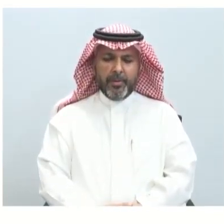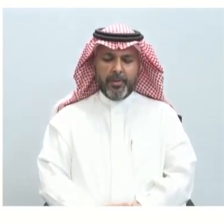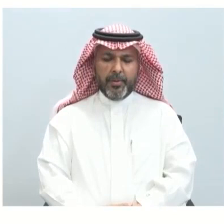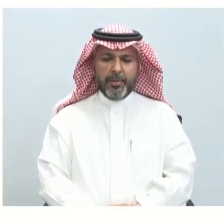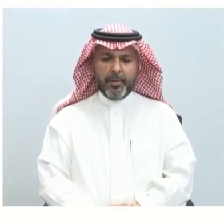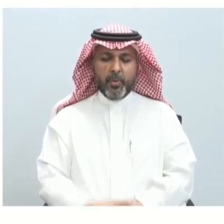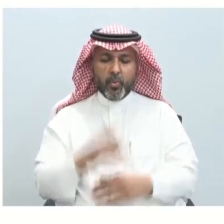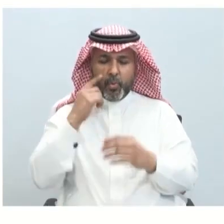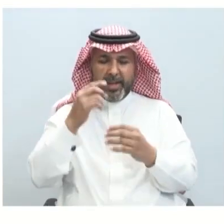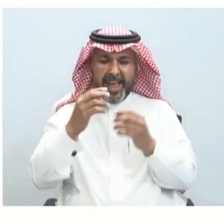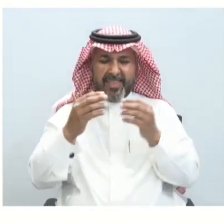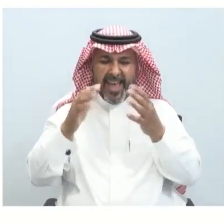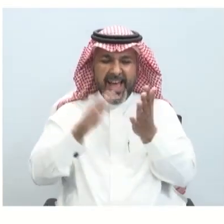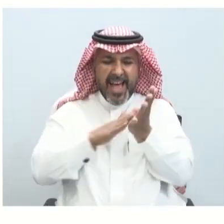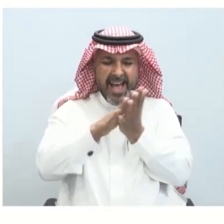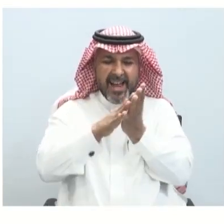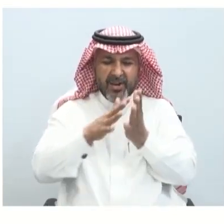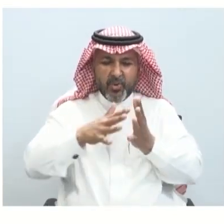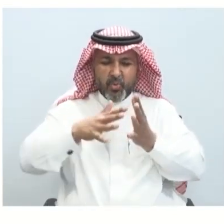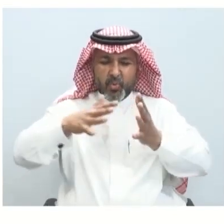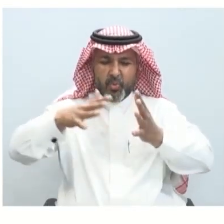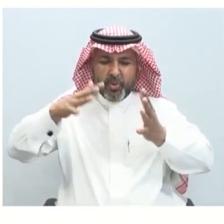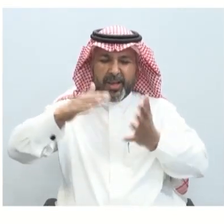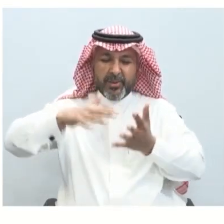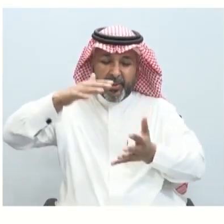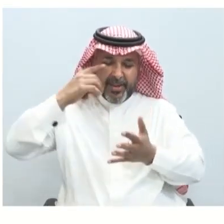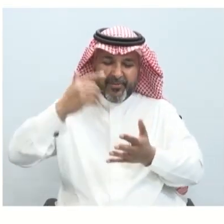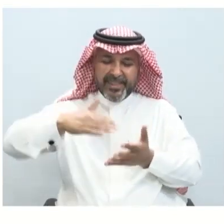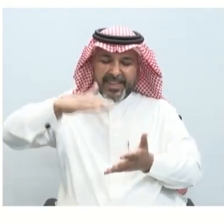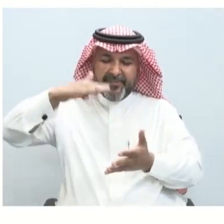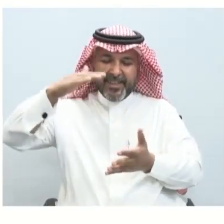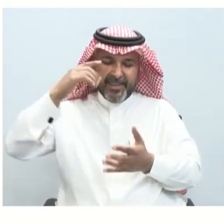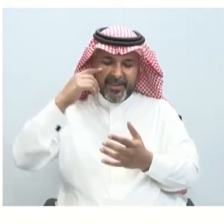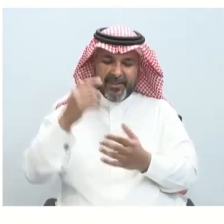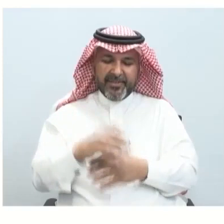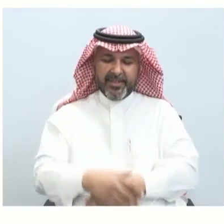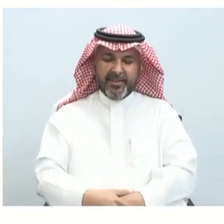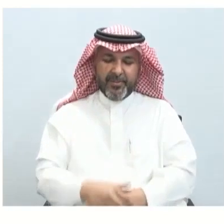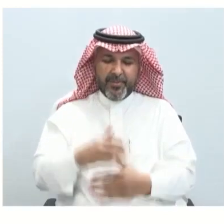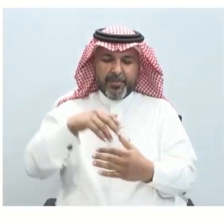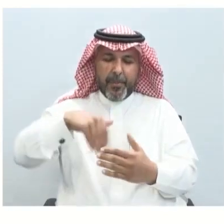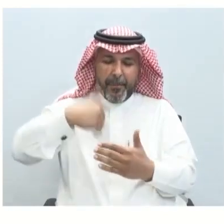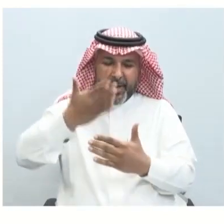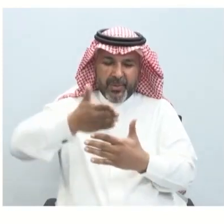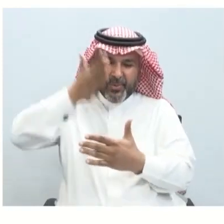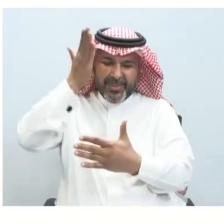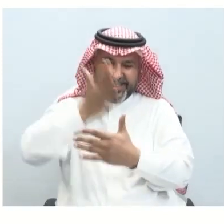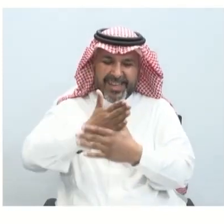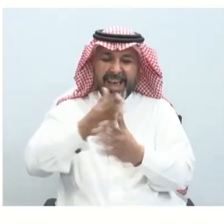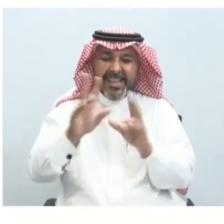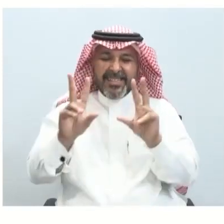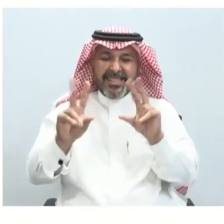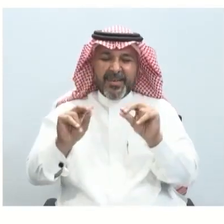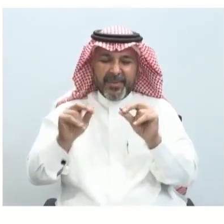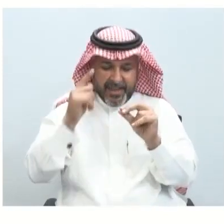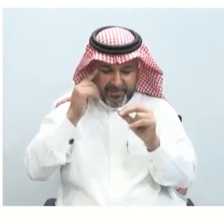البيني تنمو الخليه وتكون بوظائف ال خلويه تتضاعف مادتها الوراثيه تتهيا لحدوث الانقسام المتساوي وهذه تشير الى